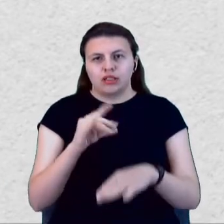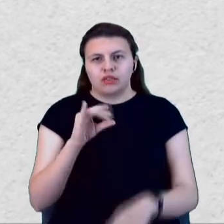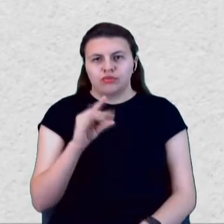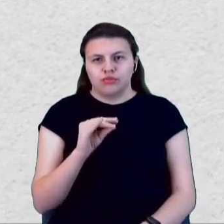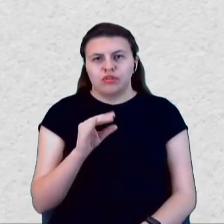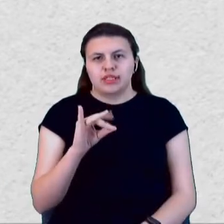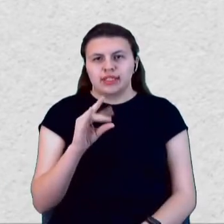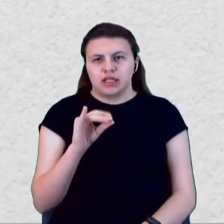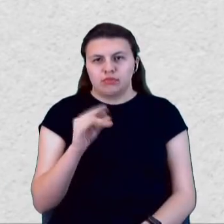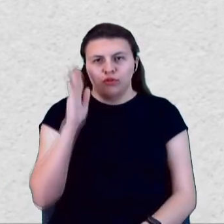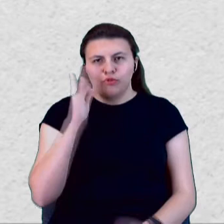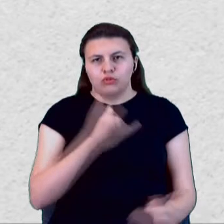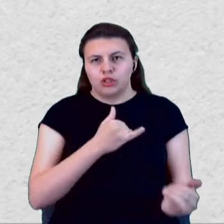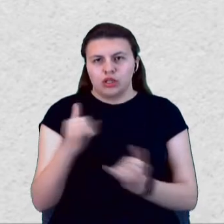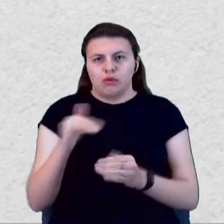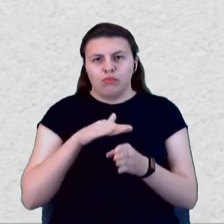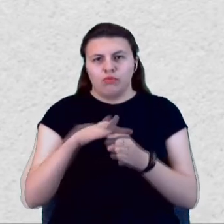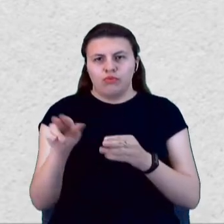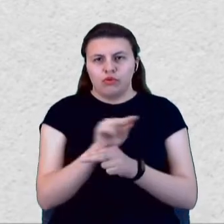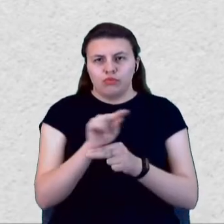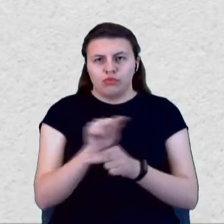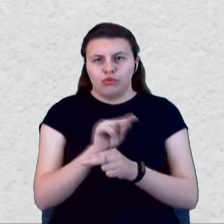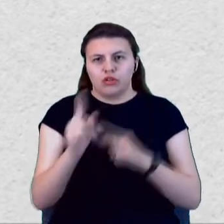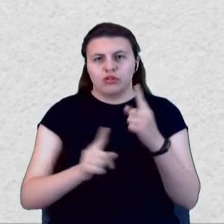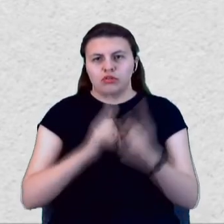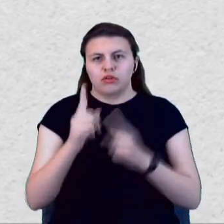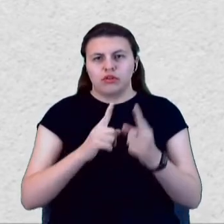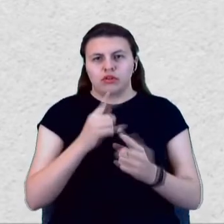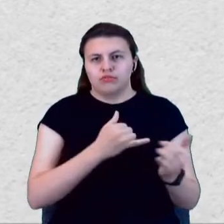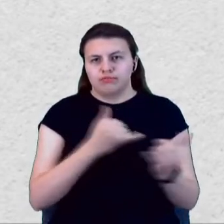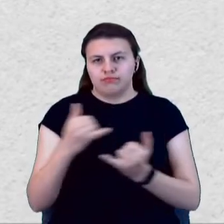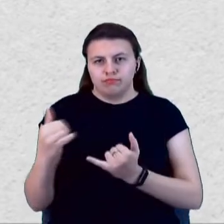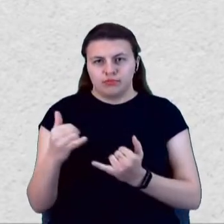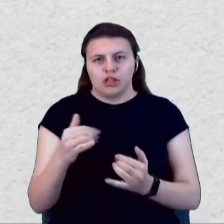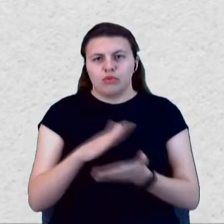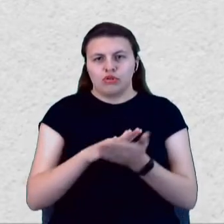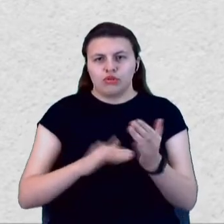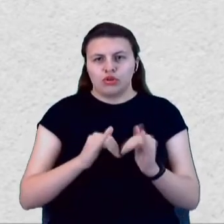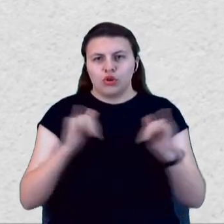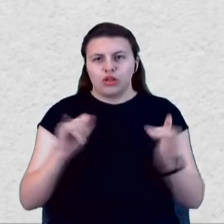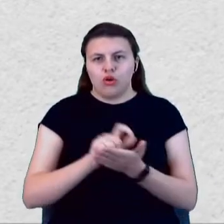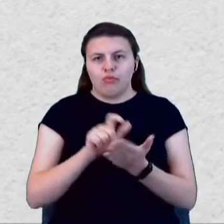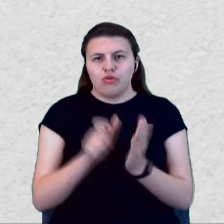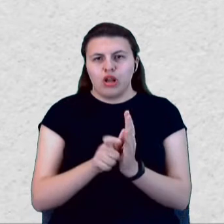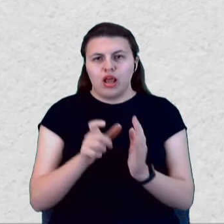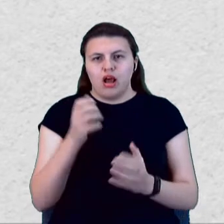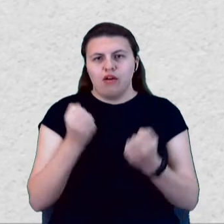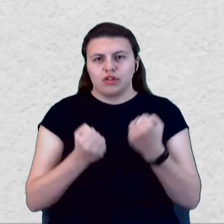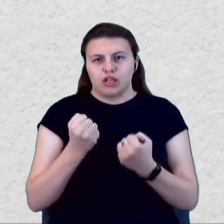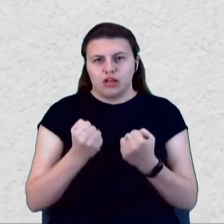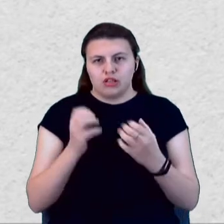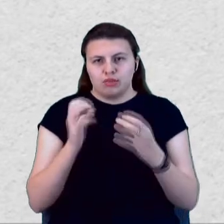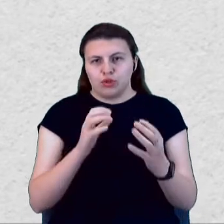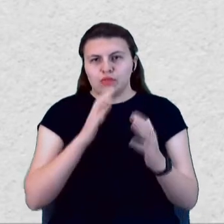водопостачання, капітального ремонту та реконструкції водопровідної мережі міста, продовження розвитку комунального автотранспорту, збереження культурних